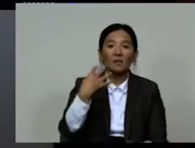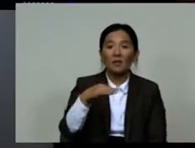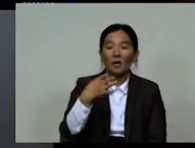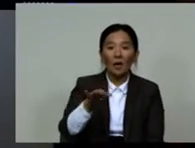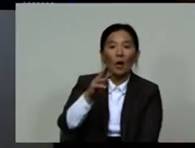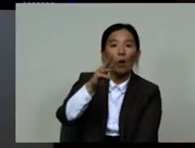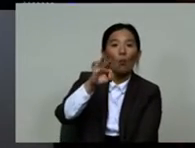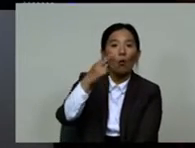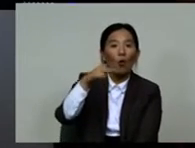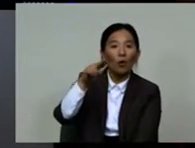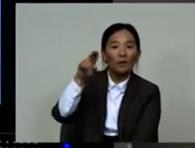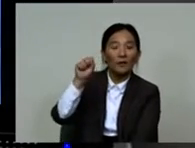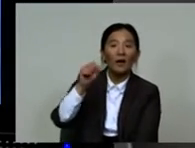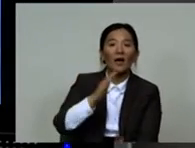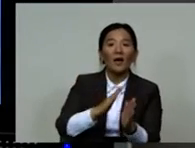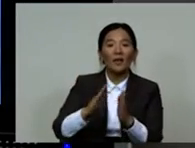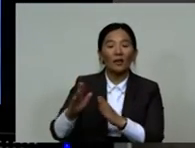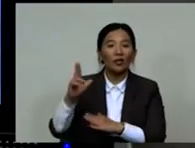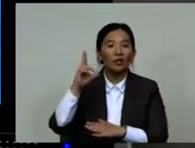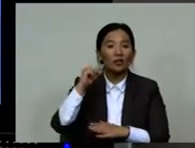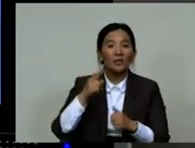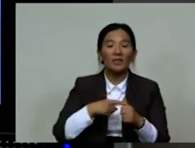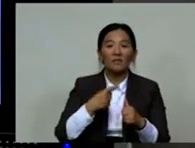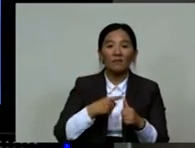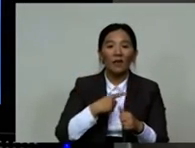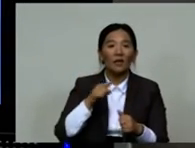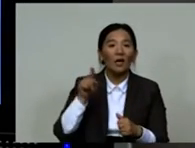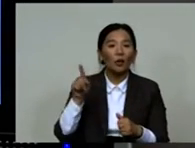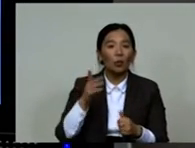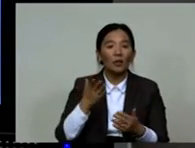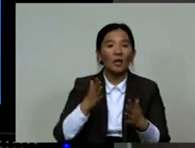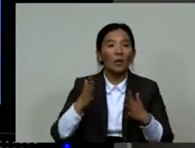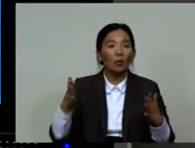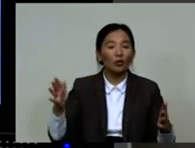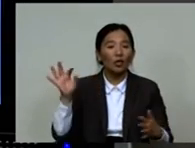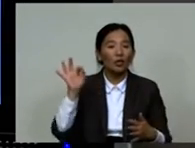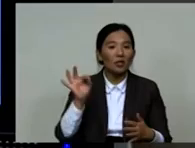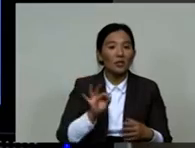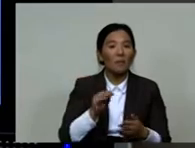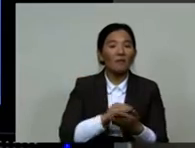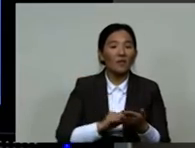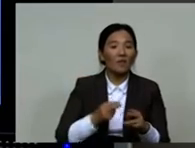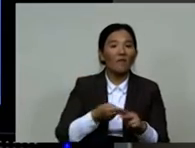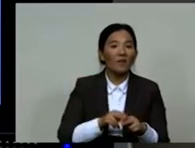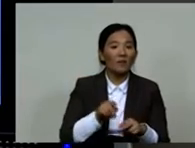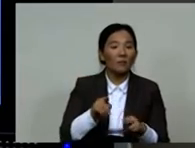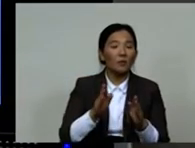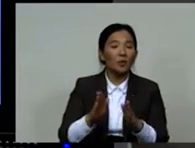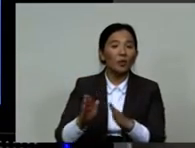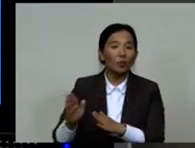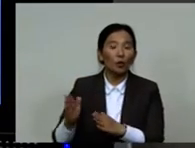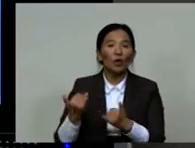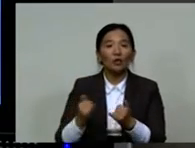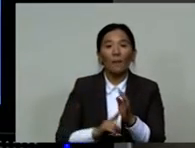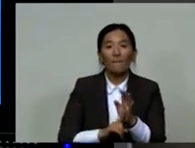Мода. Модой ряда чисел называется число, которое наибольшее часто раз повторяется в этом ряду.